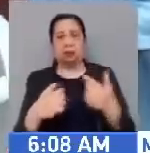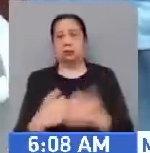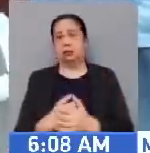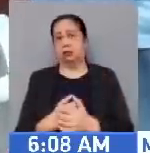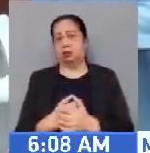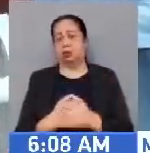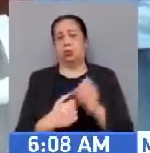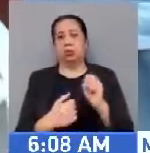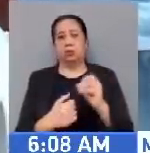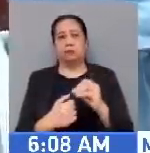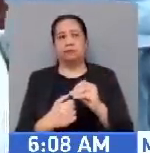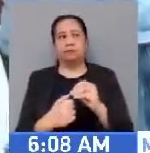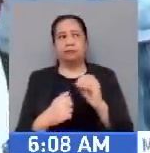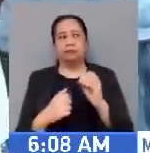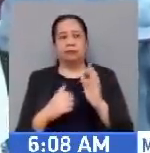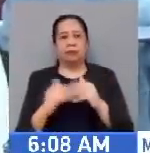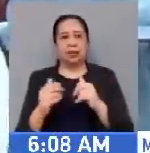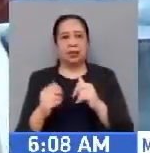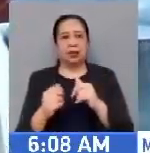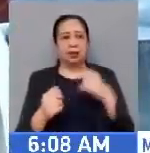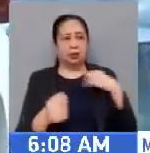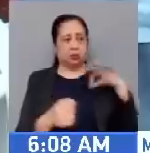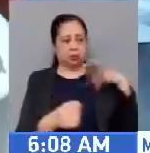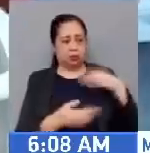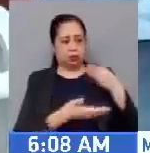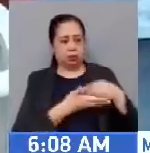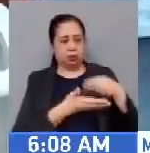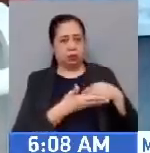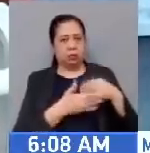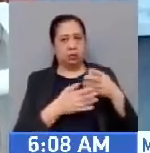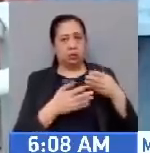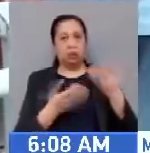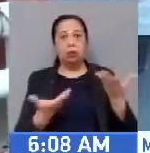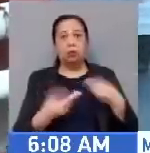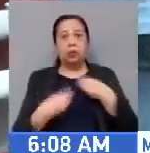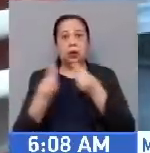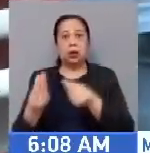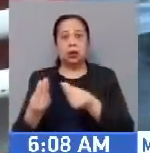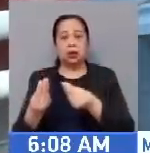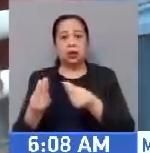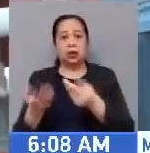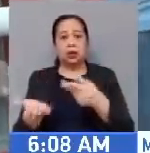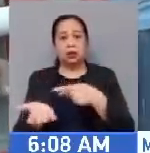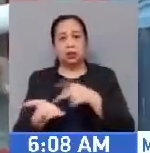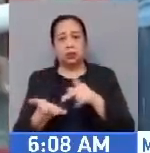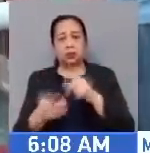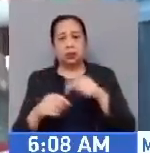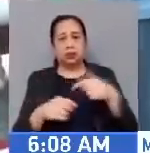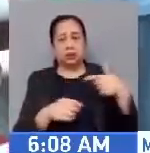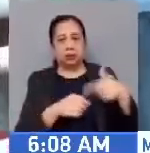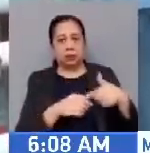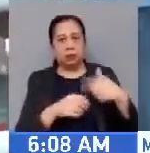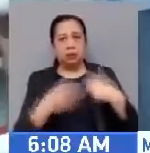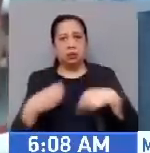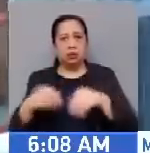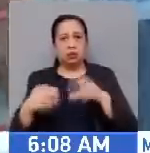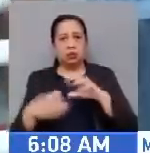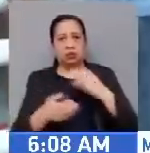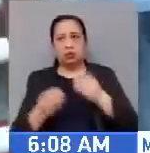imbis na yung kita namin, napupunta pa sa krudo. Mm-hmm. Pakita natin, ito po